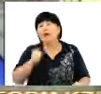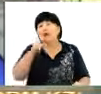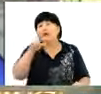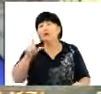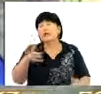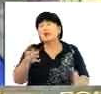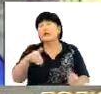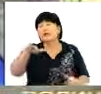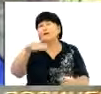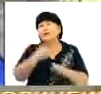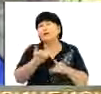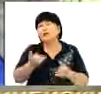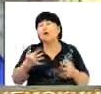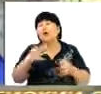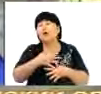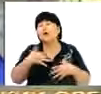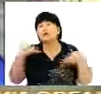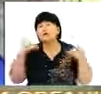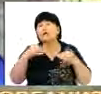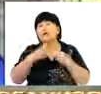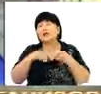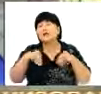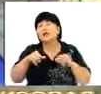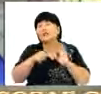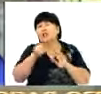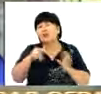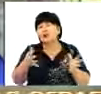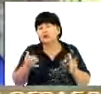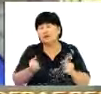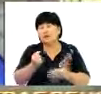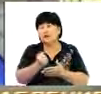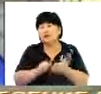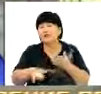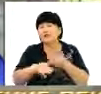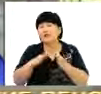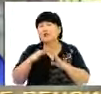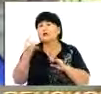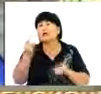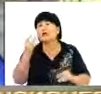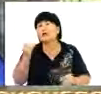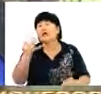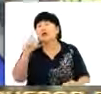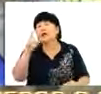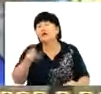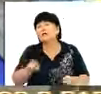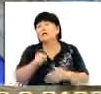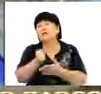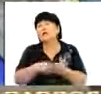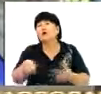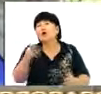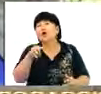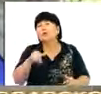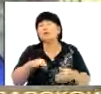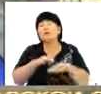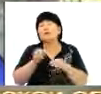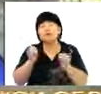11 человек получили кредиты по животноводству, земледелию. Также 6 человек получили от фонда поддержки сельского хозяйства, 5 человек от фонда «Дому».